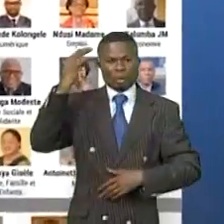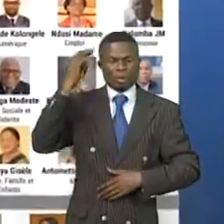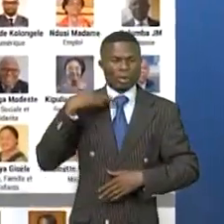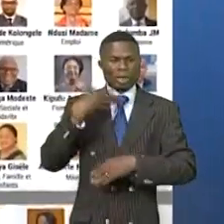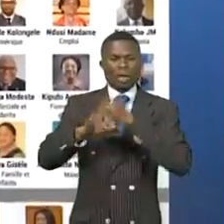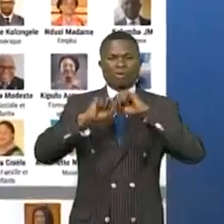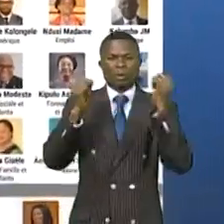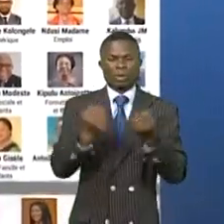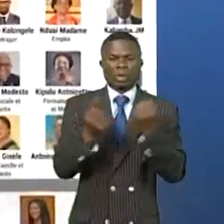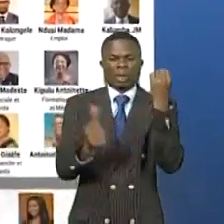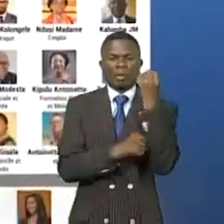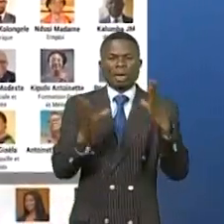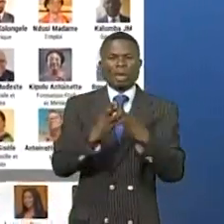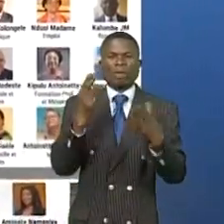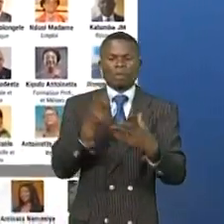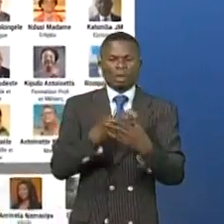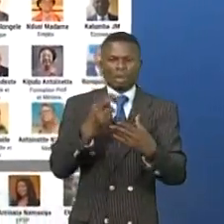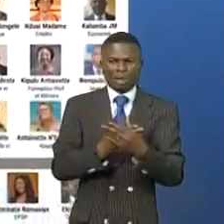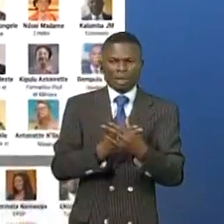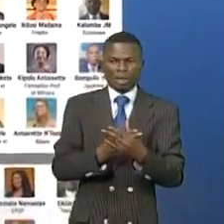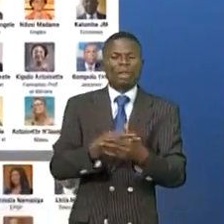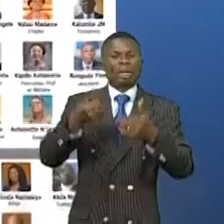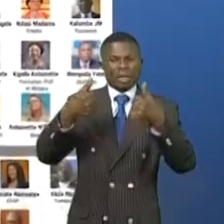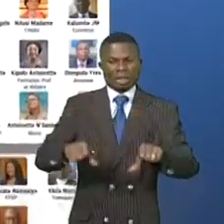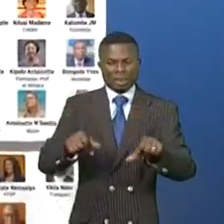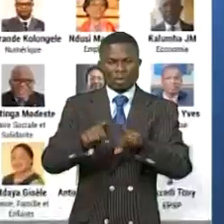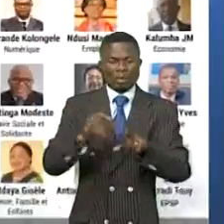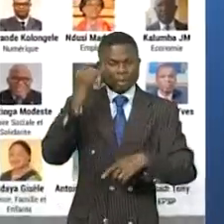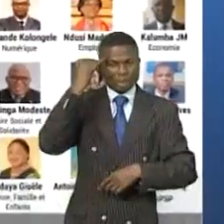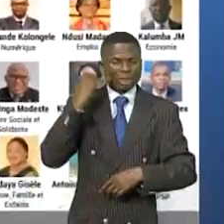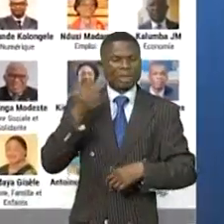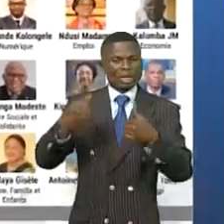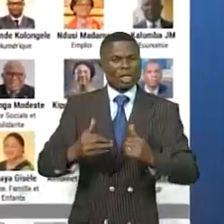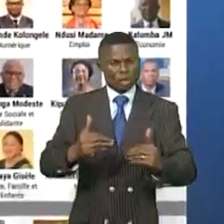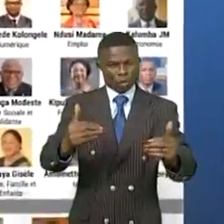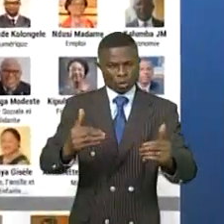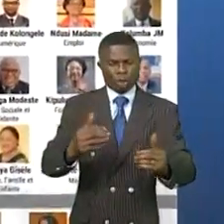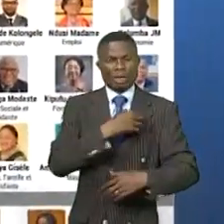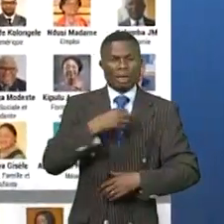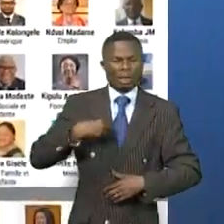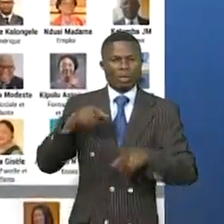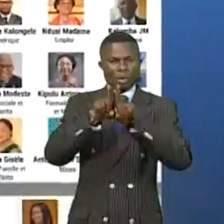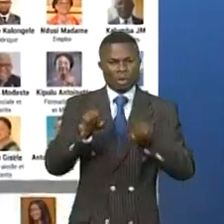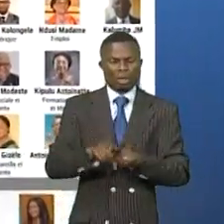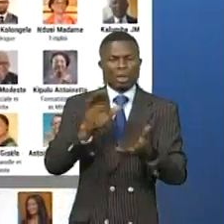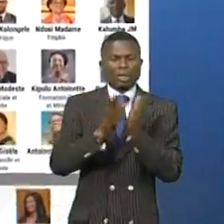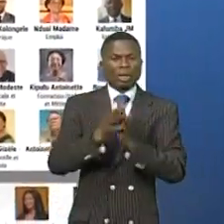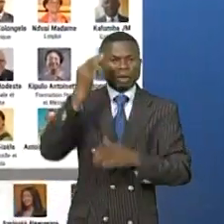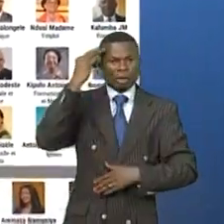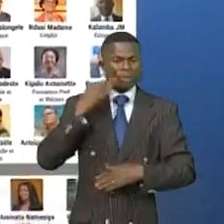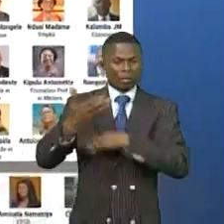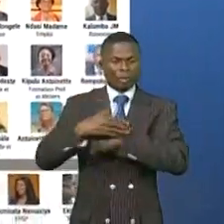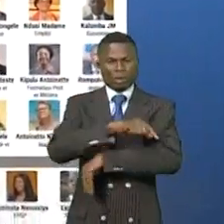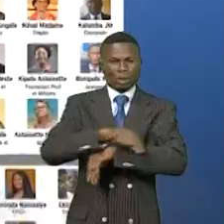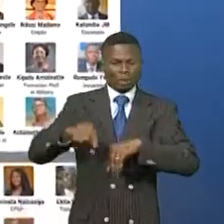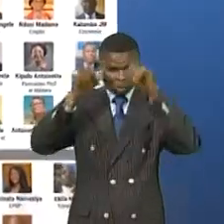affaires sociales, personnes vivant avec handicap, Irène Essamba, garde son poste. Une femme aussi devient ministre près le